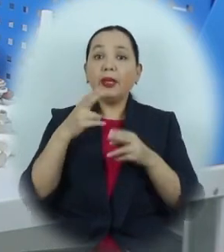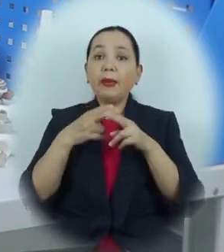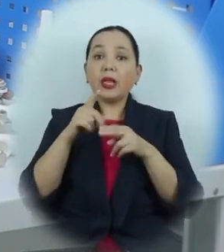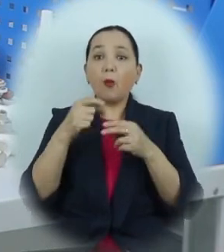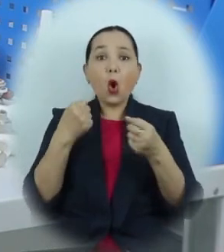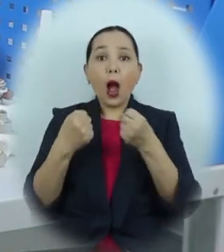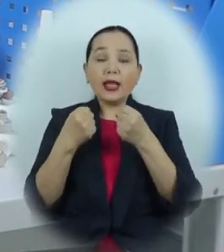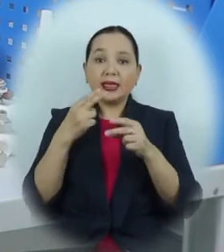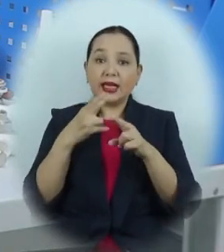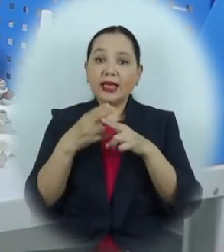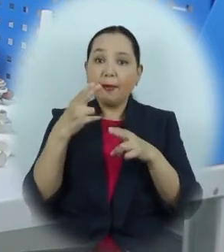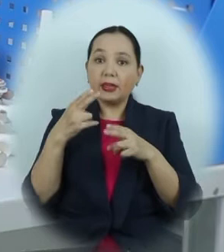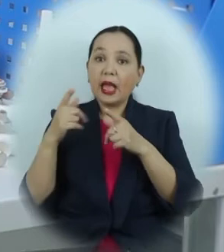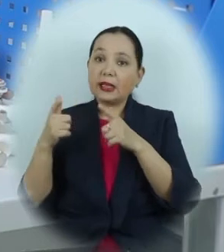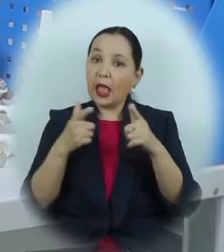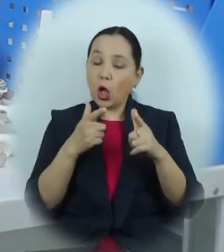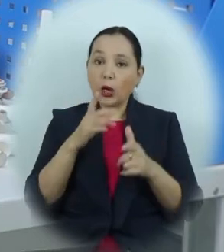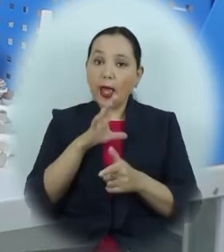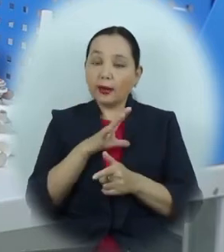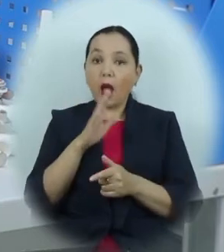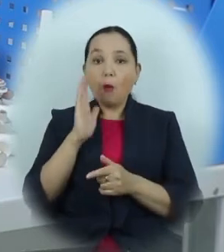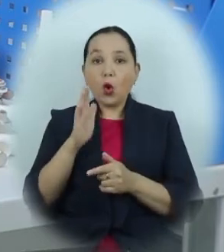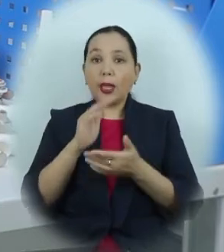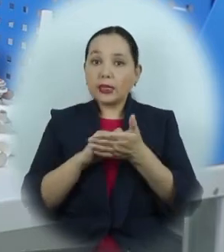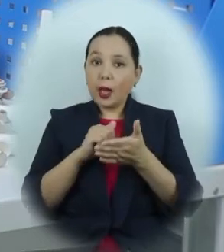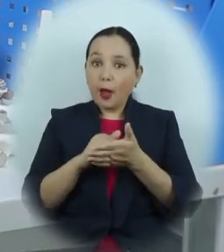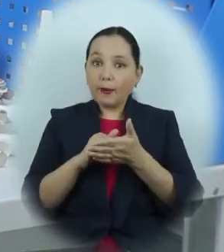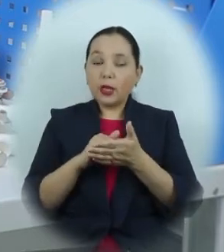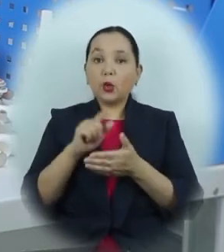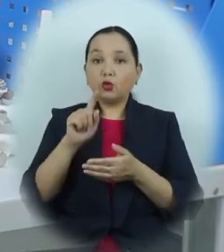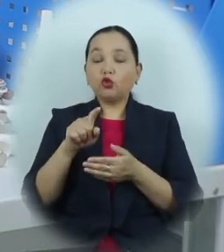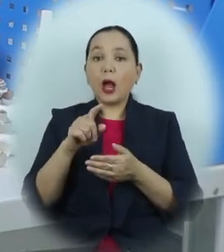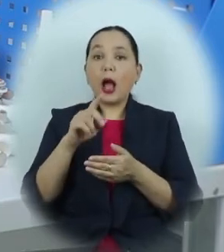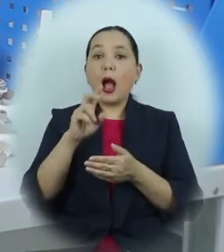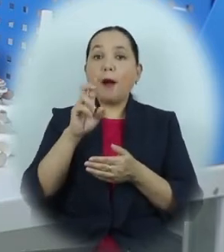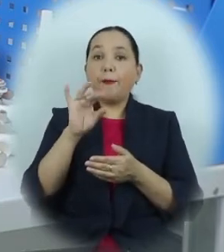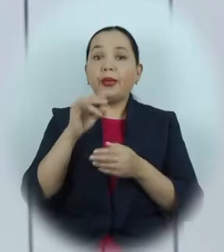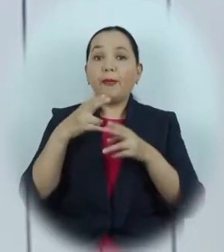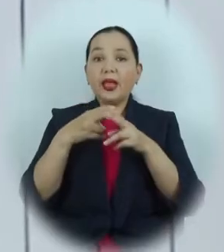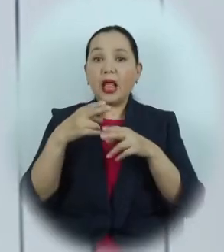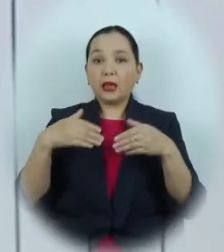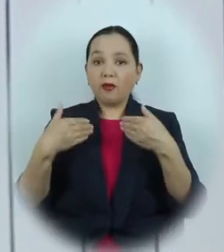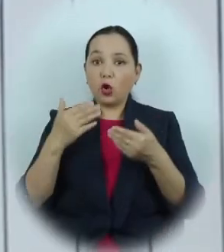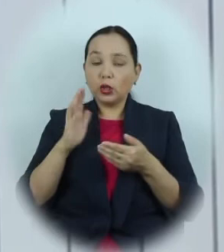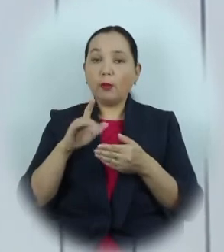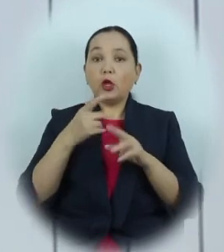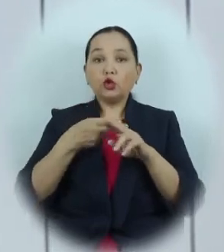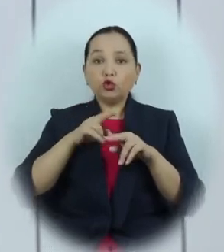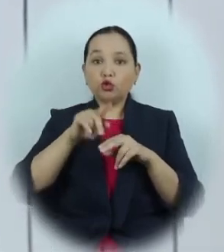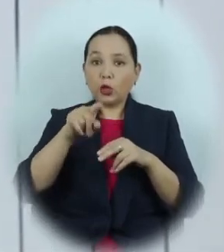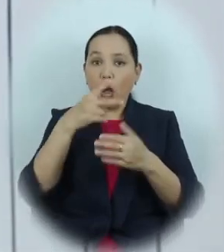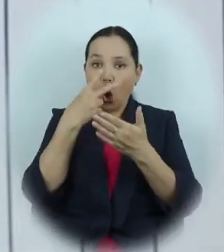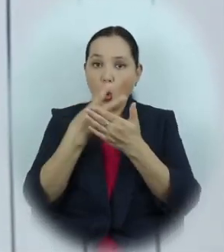qattiq temirdan tayyorlangani bo'lgani sababli o'sha bimetaldan foydalanamiz. Shunaqa